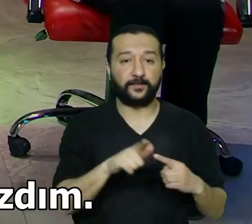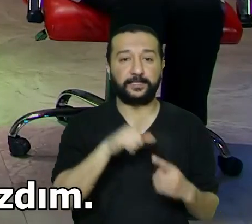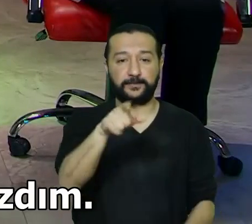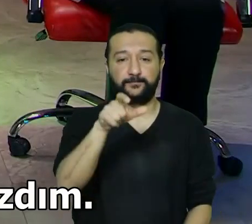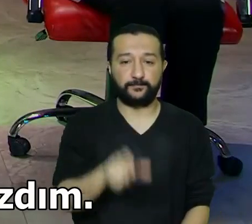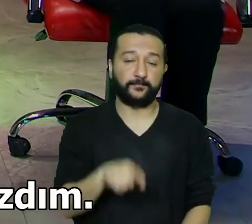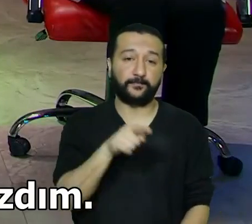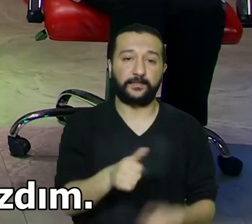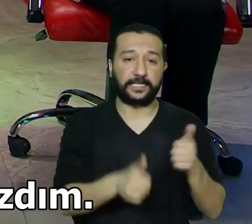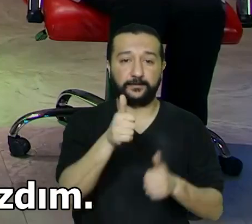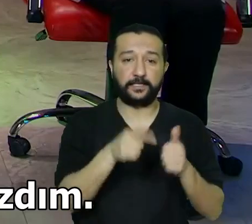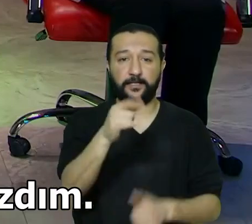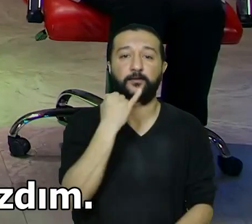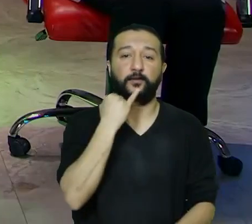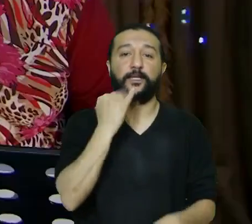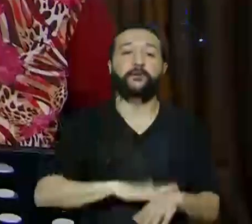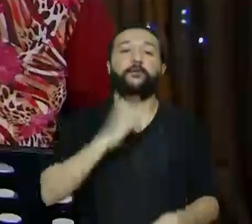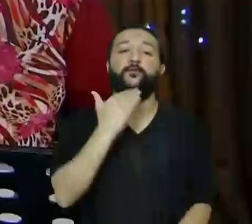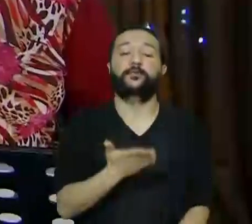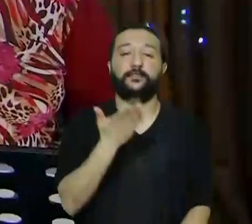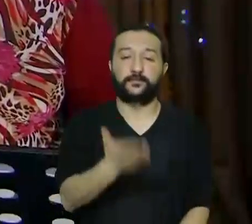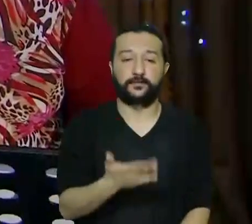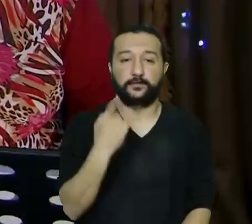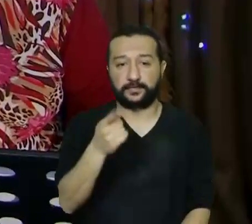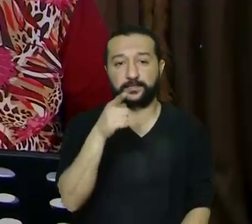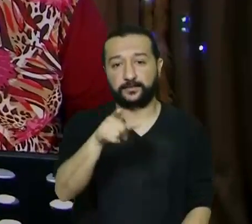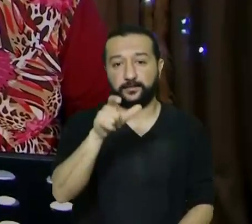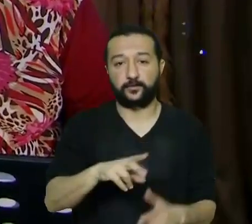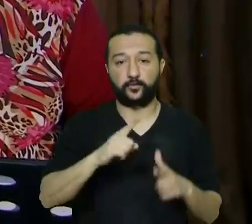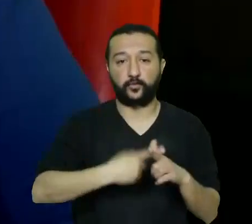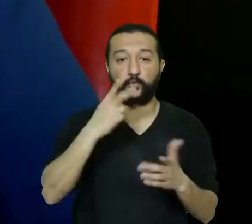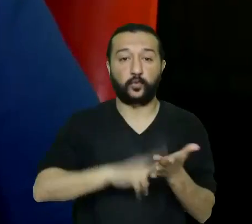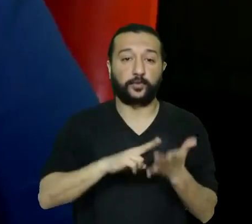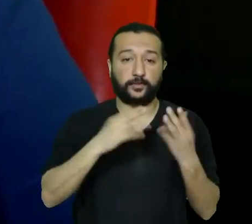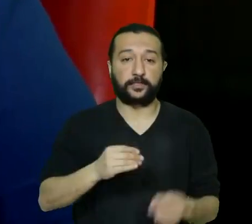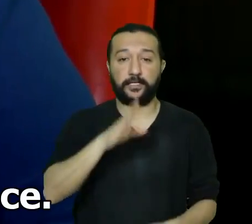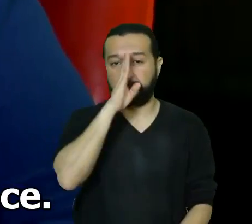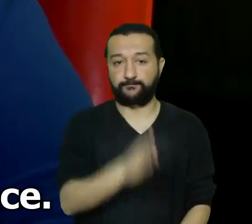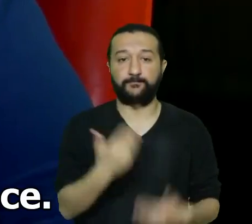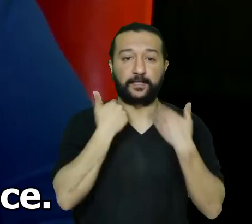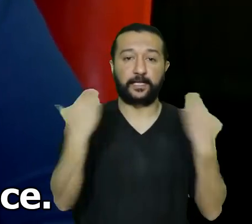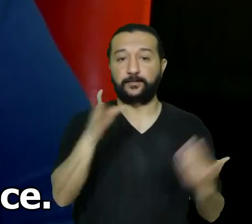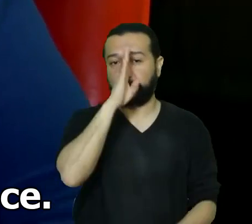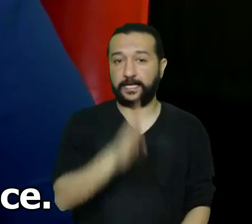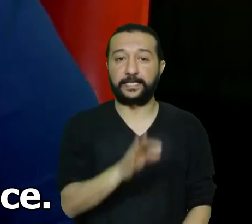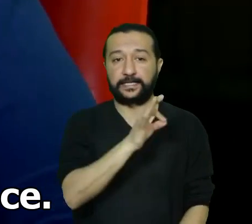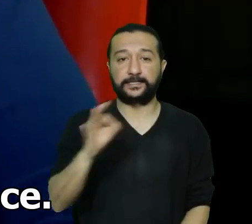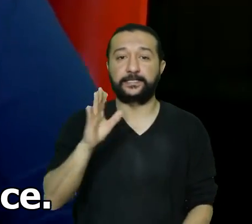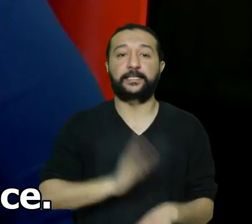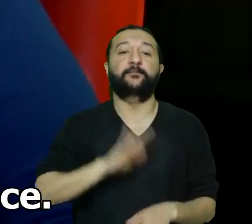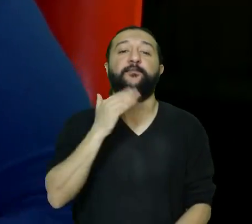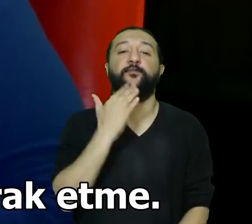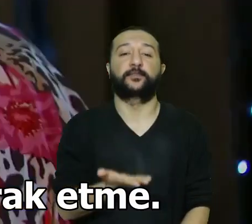Fatmacığım, yani sana torpil yapamazdım. Yani bir jüri üyesi hakim gibi olmalı. Adaletsizlik